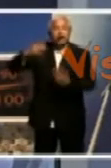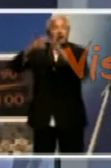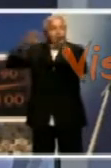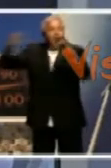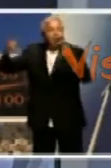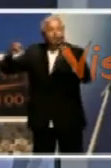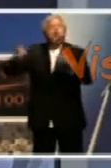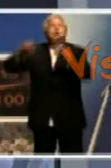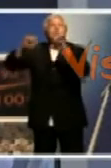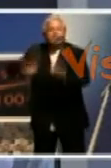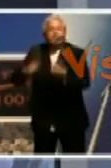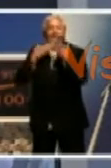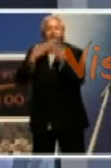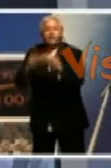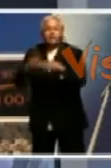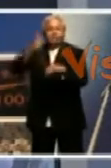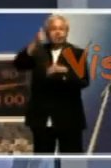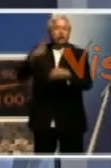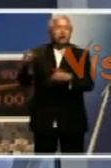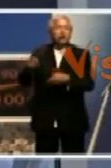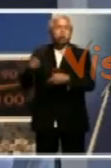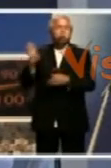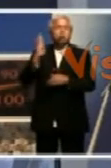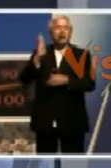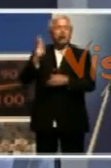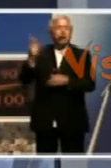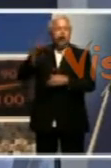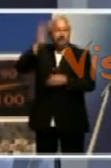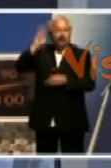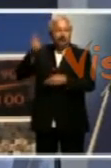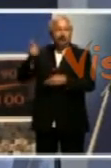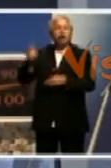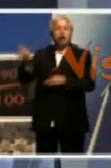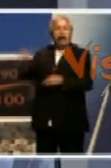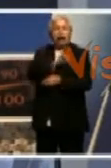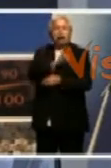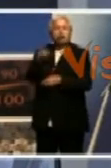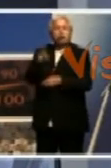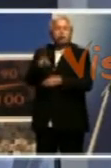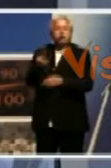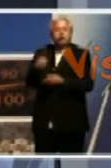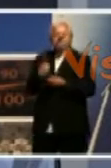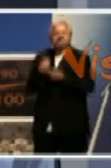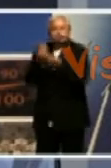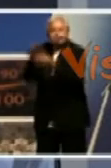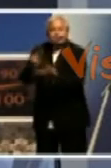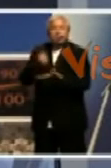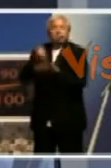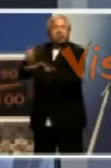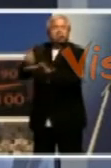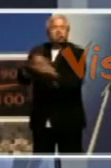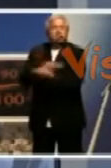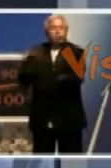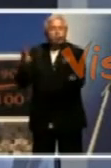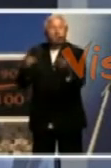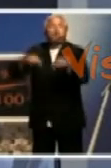possibile, uno, dall'investimento di Barack Obama. Barack Obama ha creduto in quel progetto, ci ha messo un finanziamento pubblico e poi se l'è